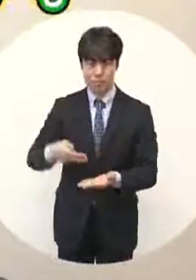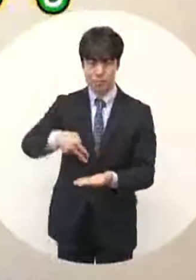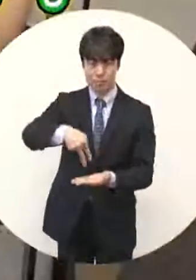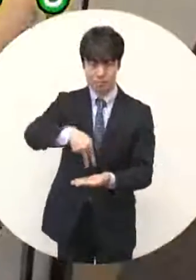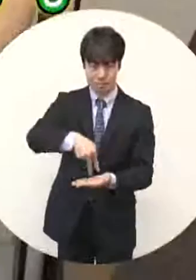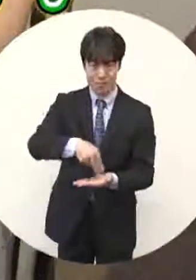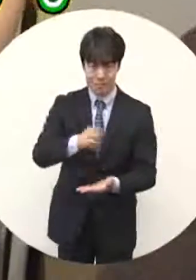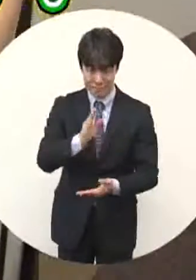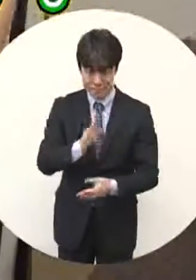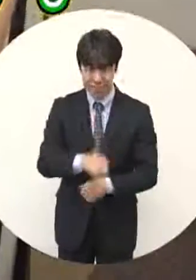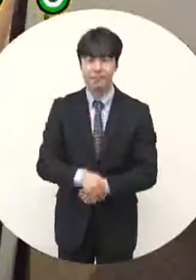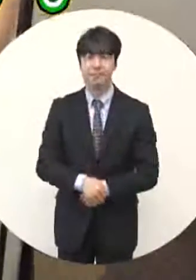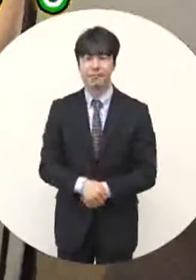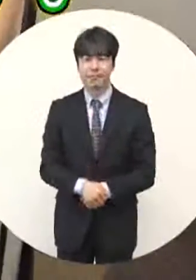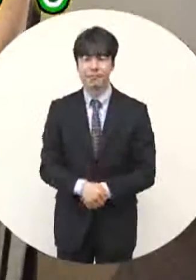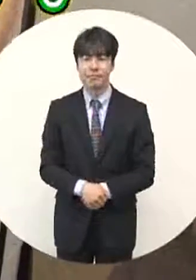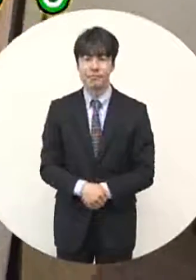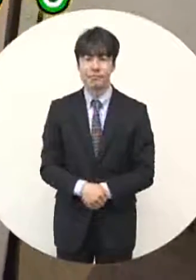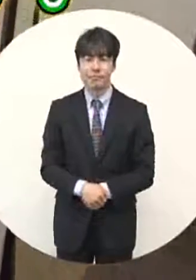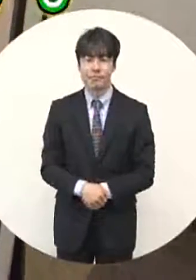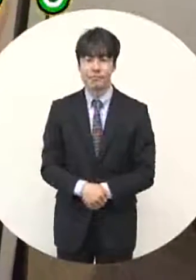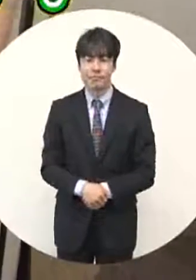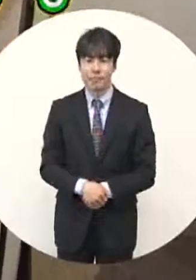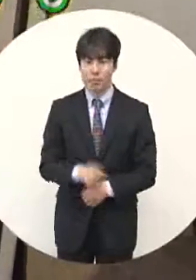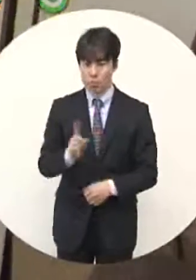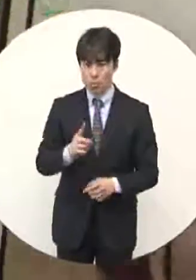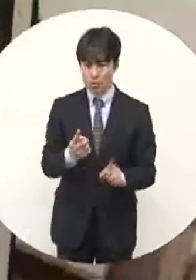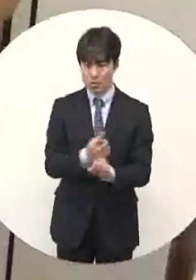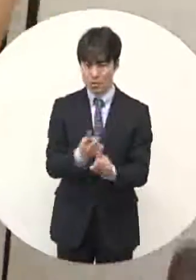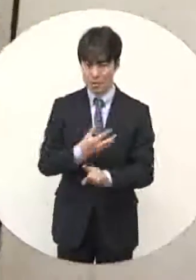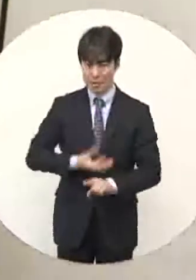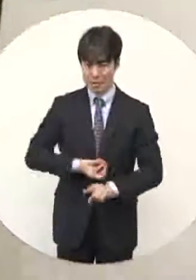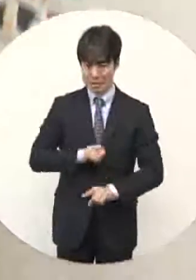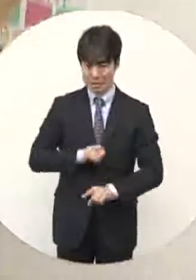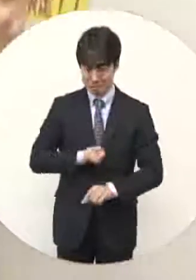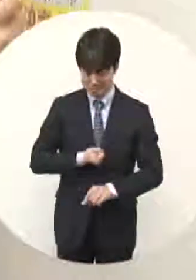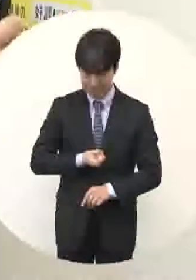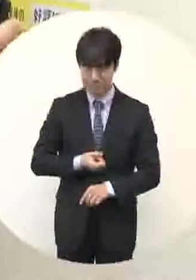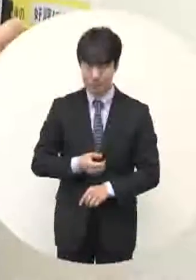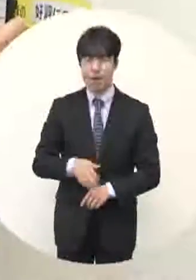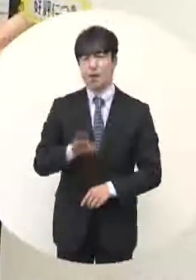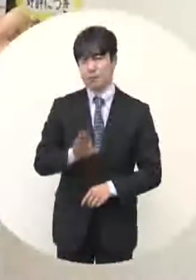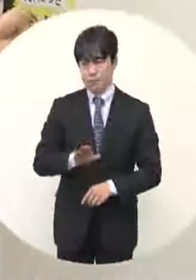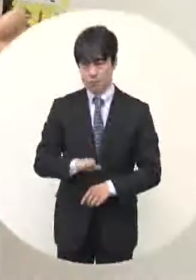ていいですか。 はい、はい、お願いします。 自信ありますか。 あります。 はい。 はい、